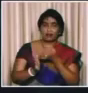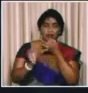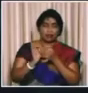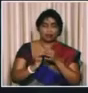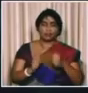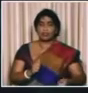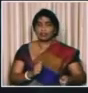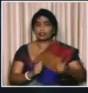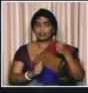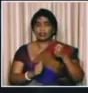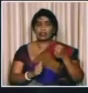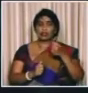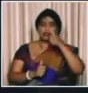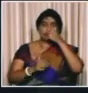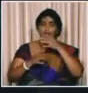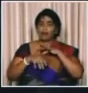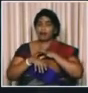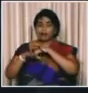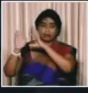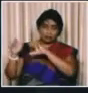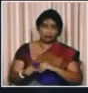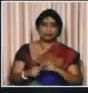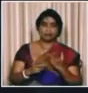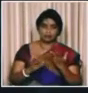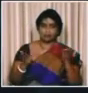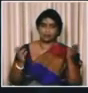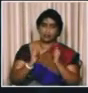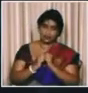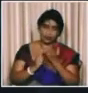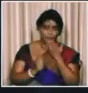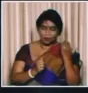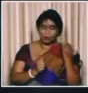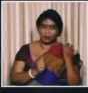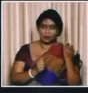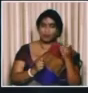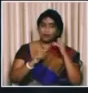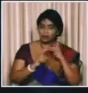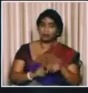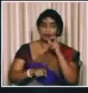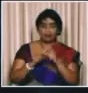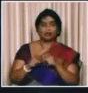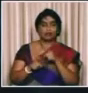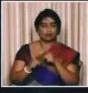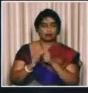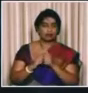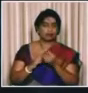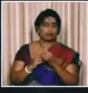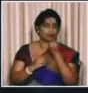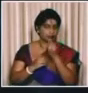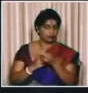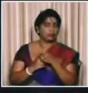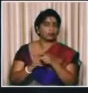කෙනා ත්‍රිවිල් එකක් අරන් දෙන්න හොරකම් කරපු ගෙදරකම් ඉන්න පොලිසිය මහත්තය එහෙම කරලා ඉබ රාජකාරී කරන්න පුළුවන්ද එනිසා මේ නිලධාරීන්ගේ පහතින් අවසන් කරන්න